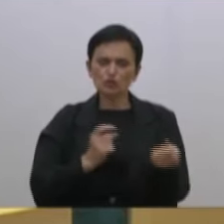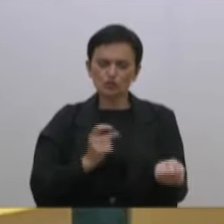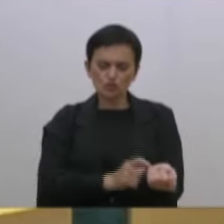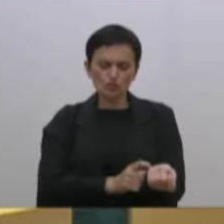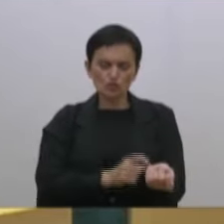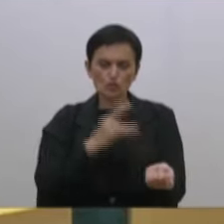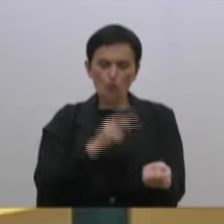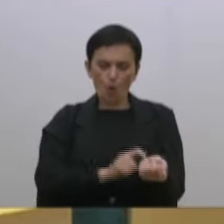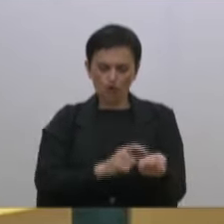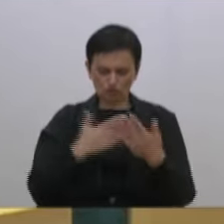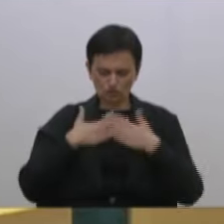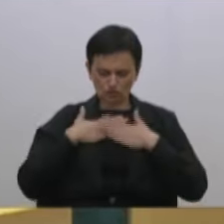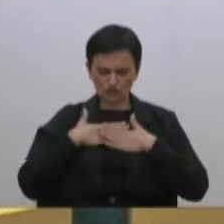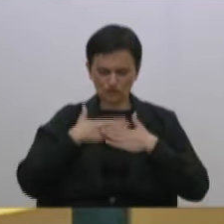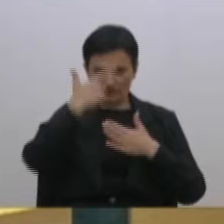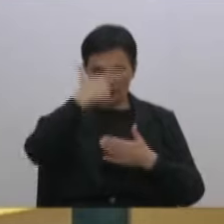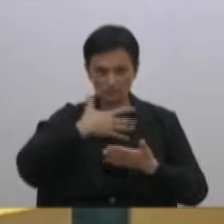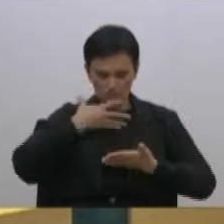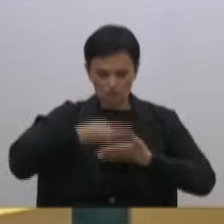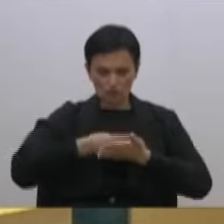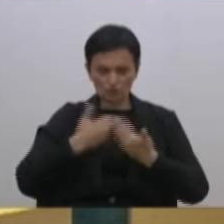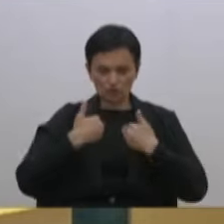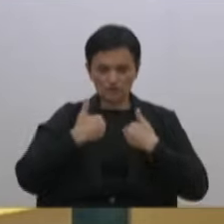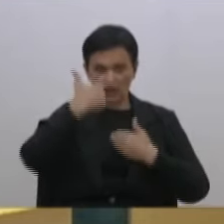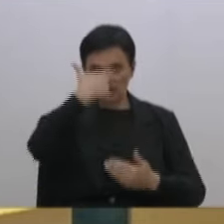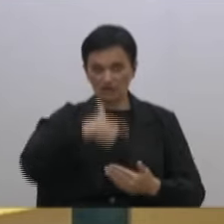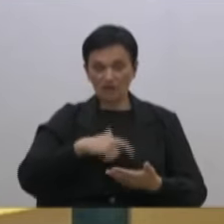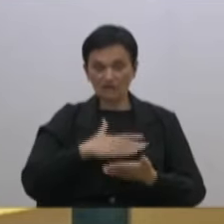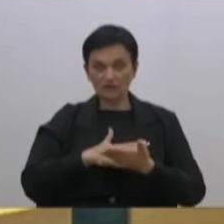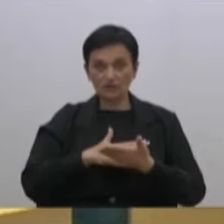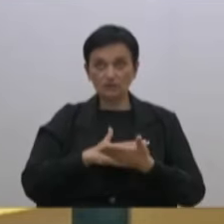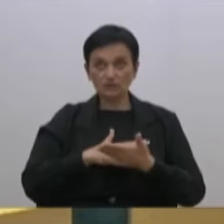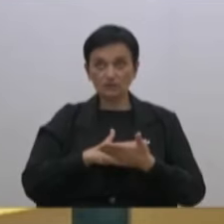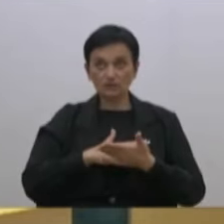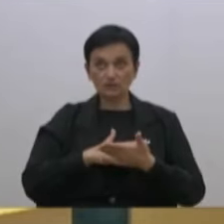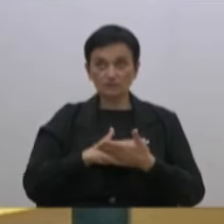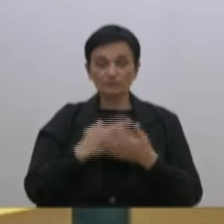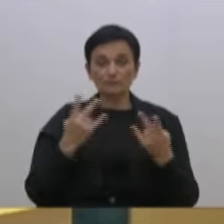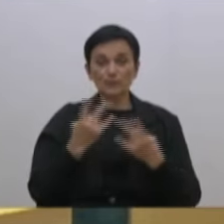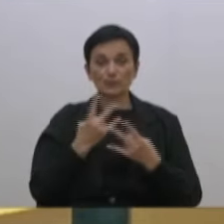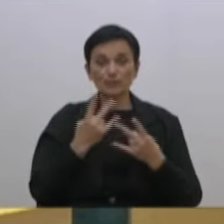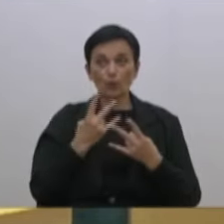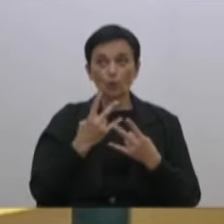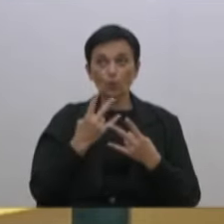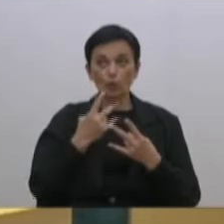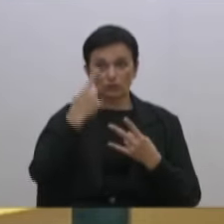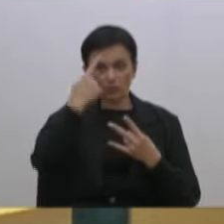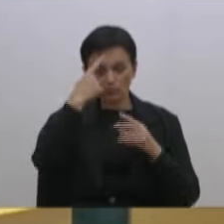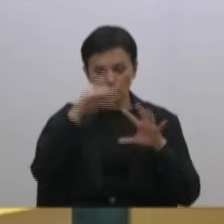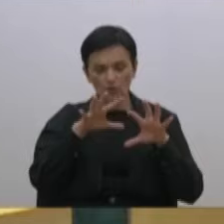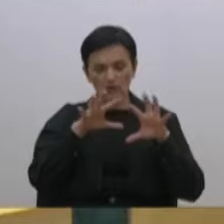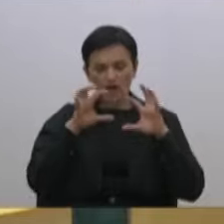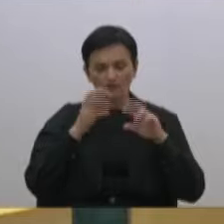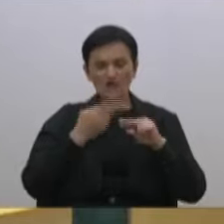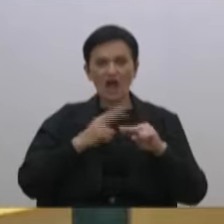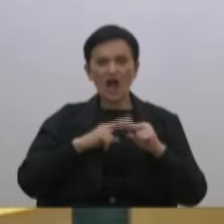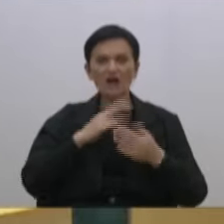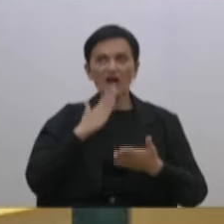უნდა გვეკუთვნოს და ჩვენი თავი ჩვენ უნდა გვეკუთვნოდეს. ესე იგი უნდა გავითავიზოთ იმდენად რომ ეს უნდა